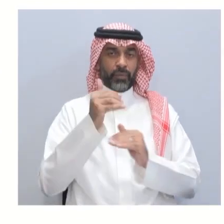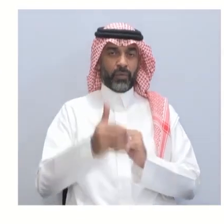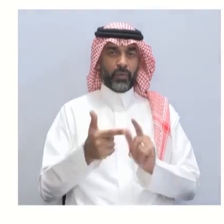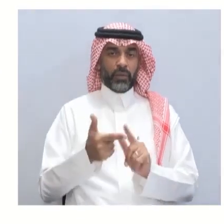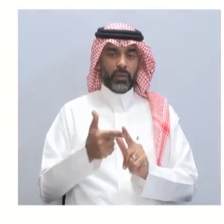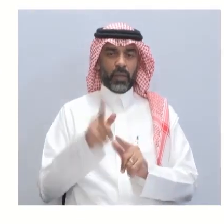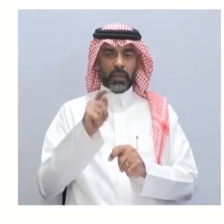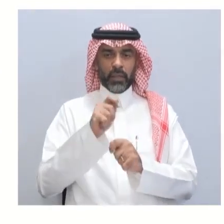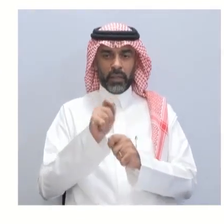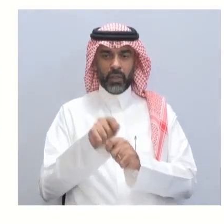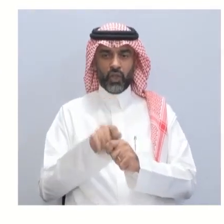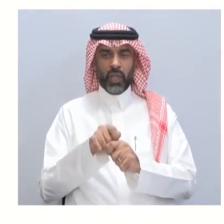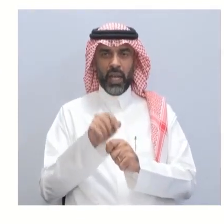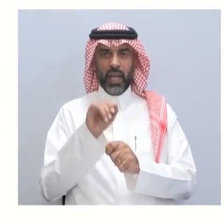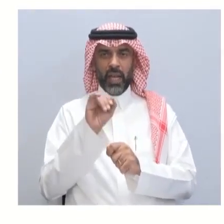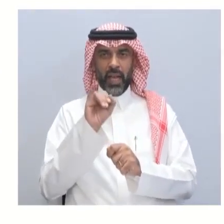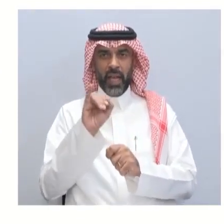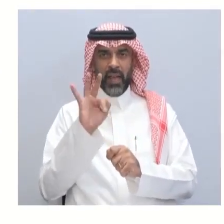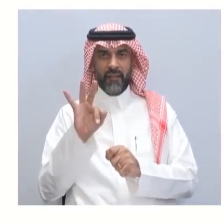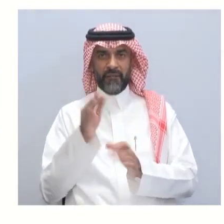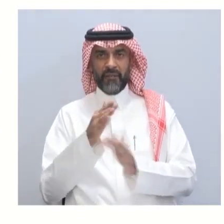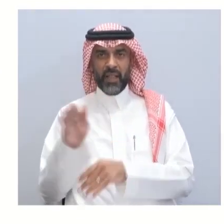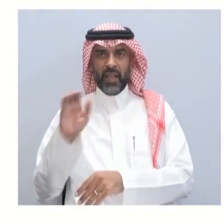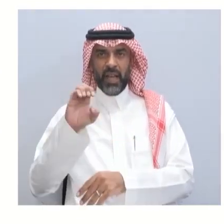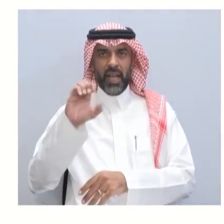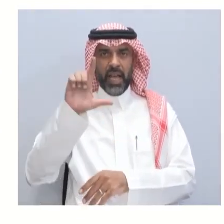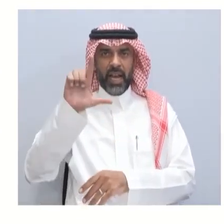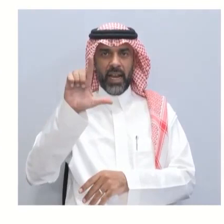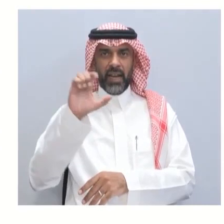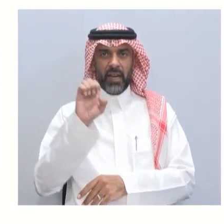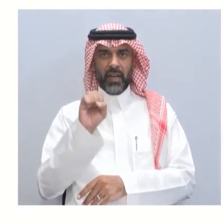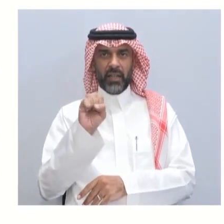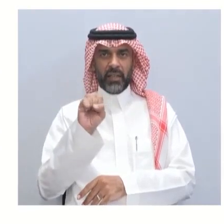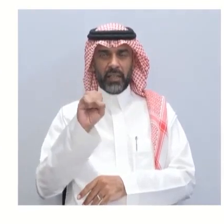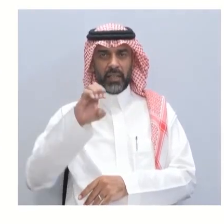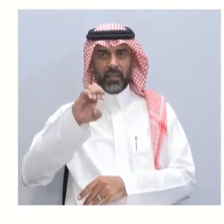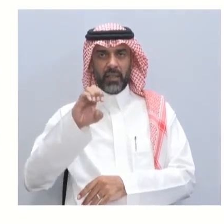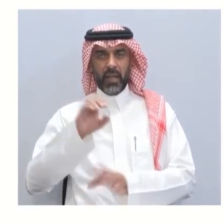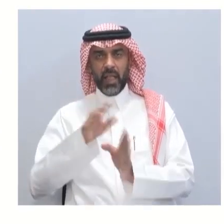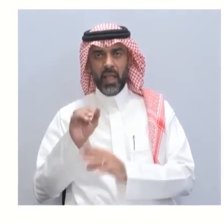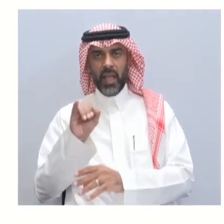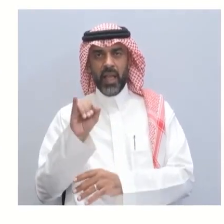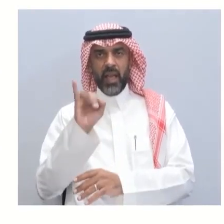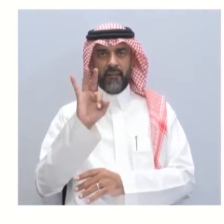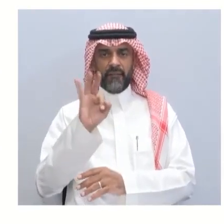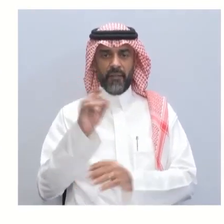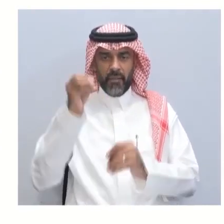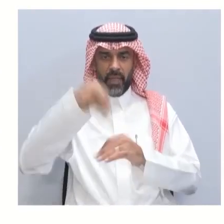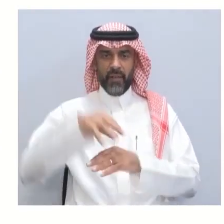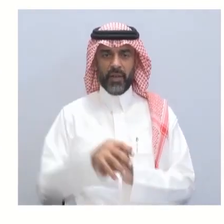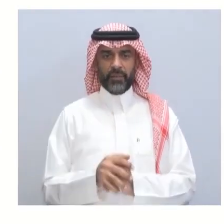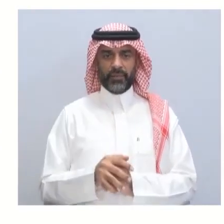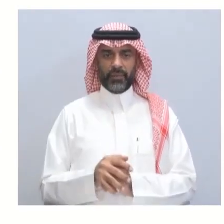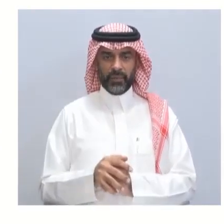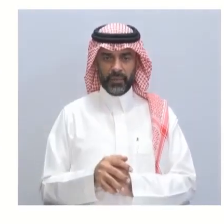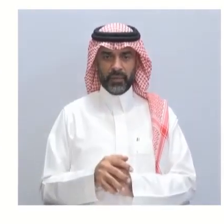ننشئ عباره اف الس اف اذا لدينا عباره اف ناخذ اف ذن بهذا